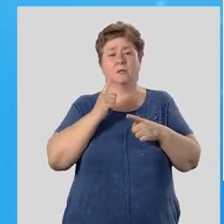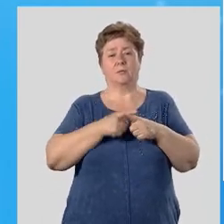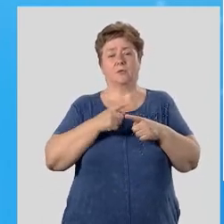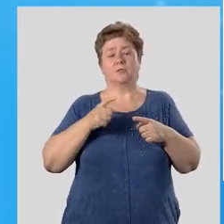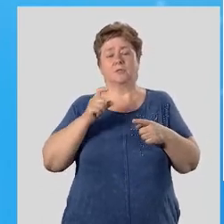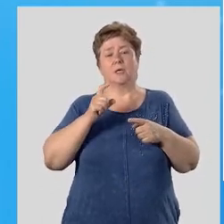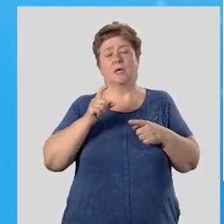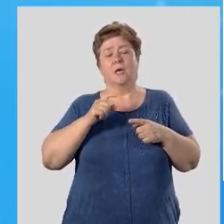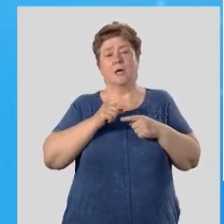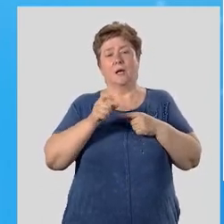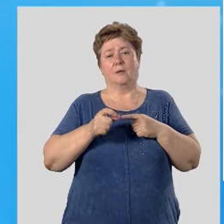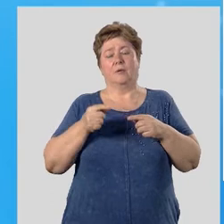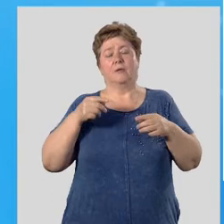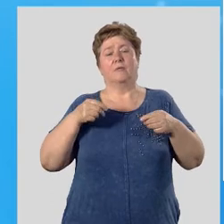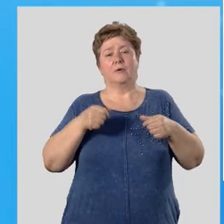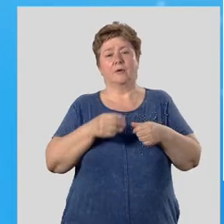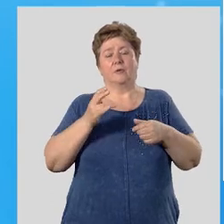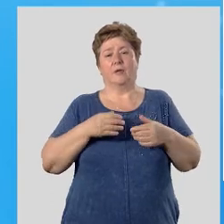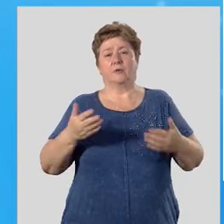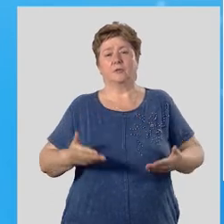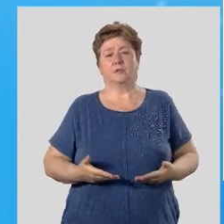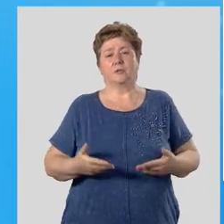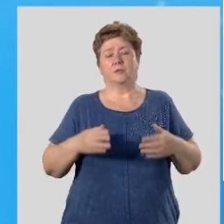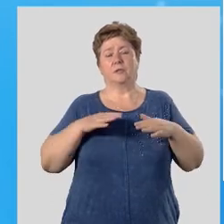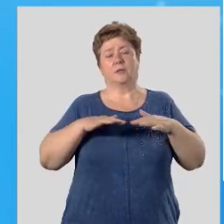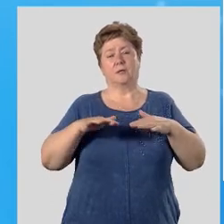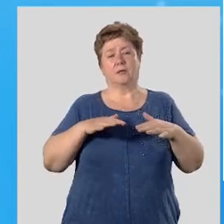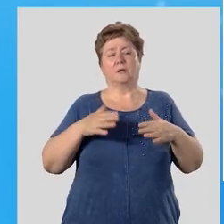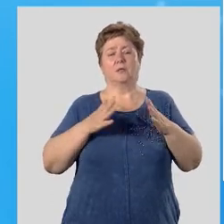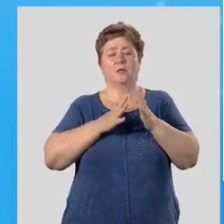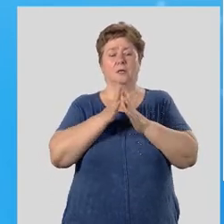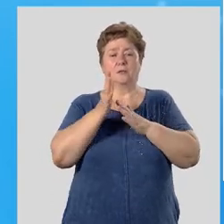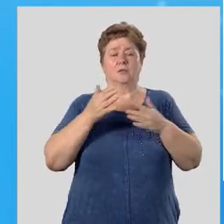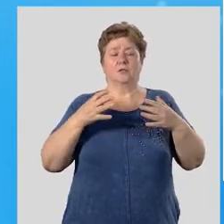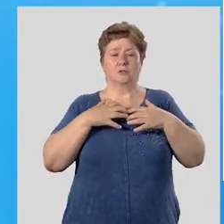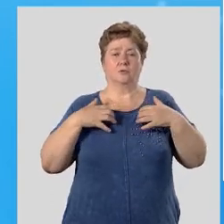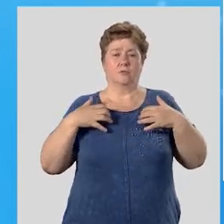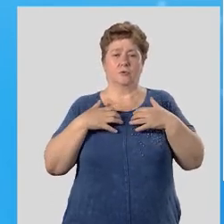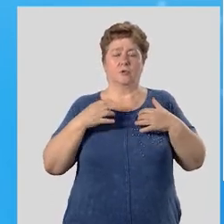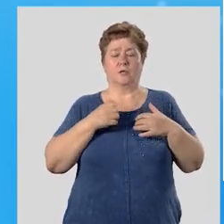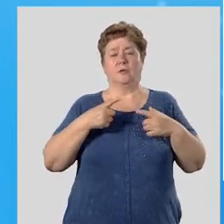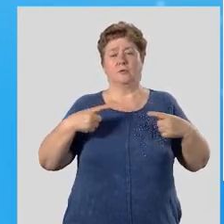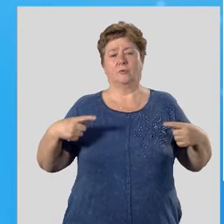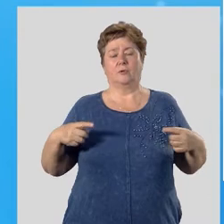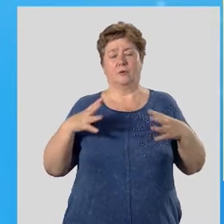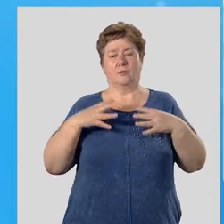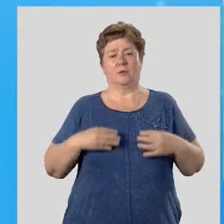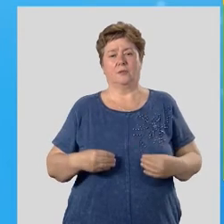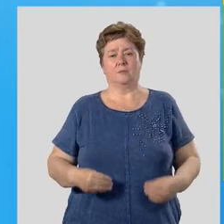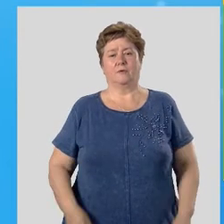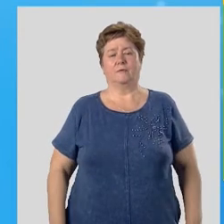химические элементы влияют на жизнедеятельность растений, животных и других